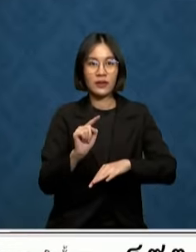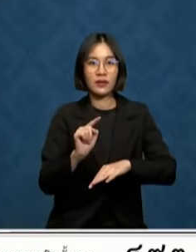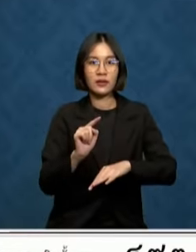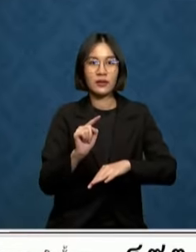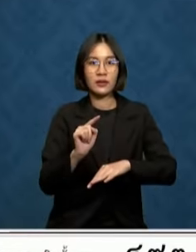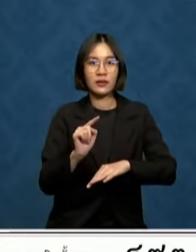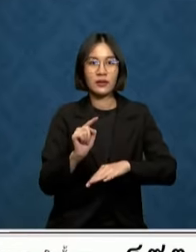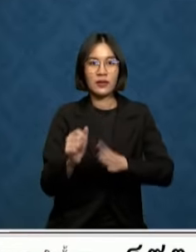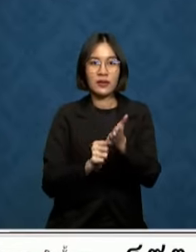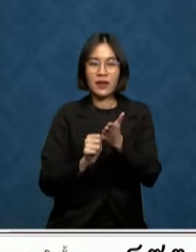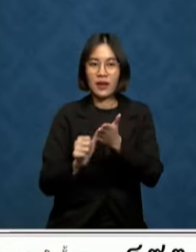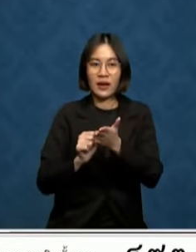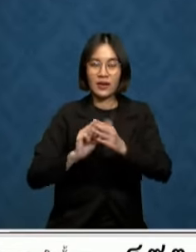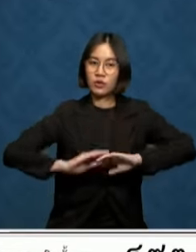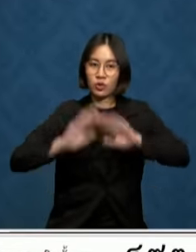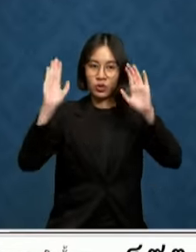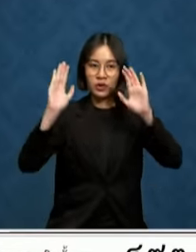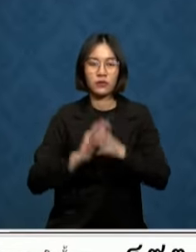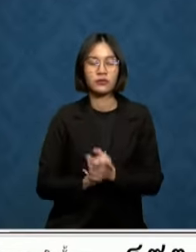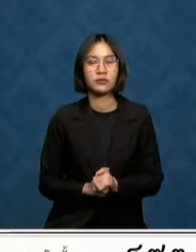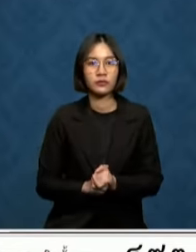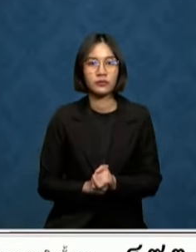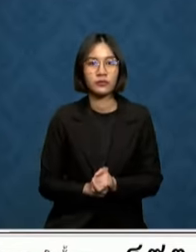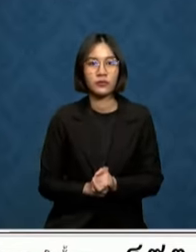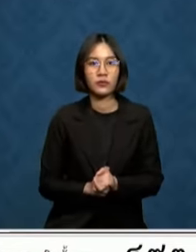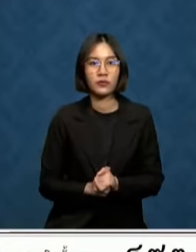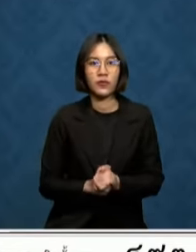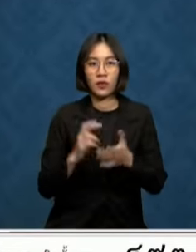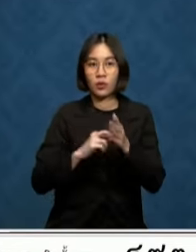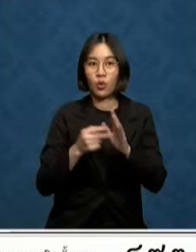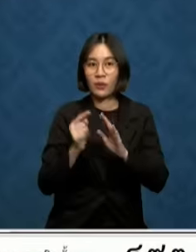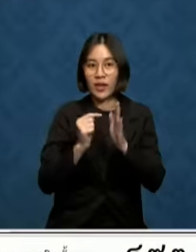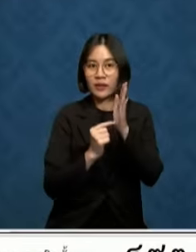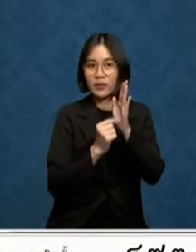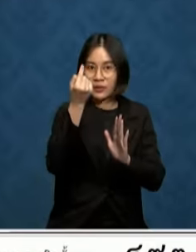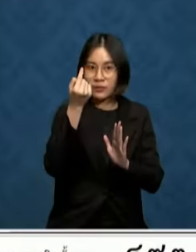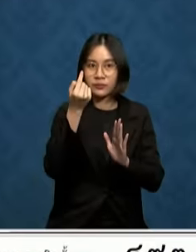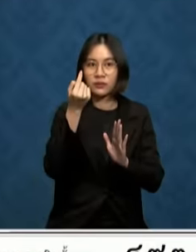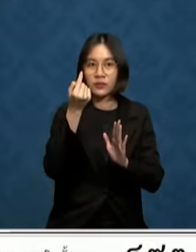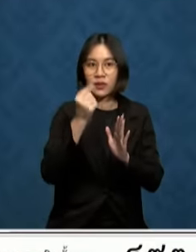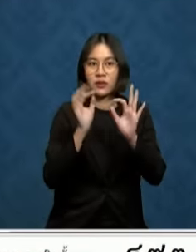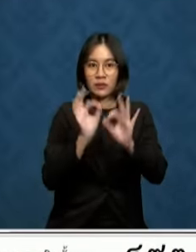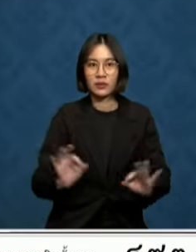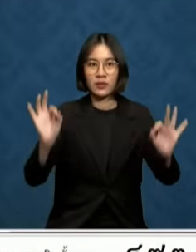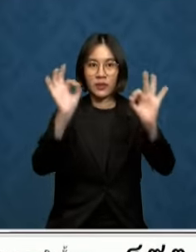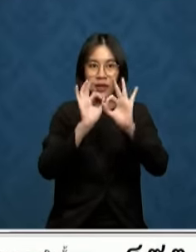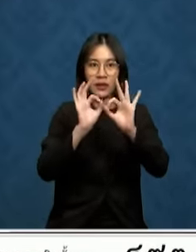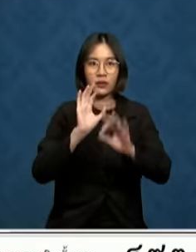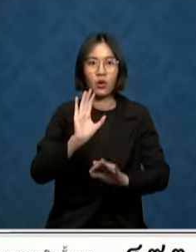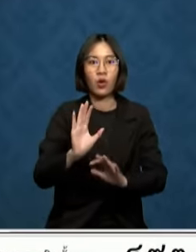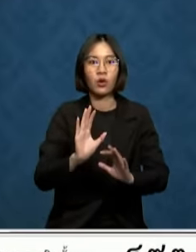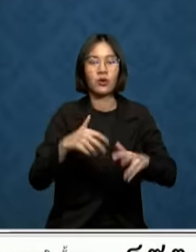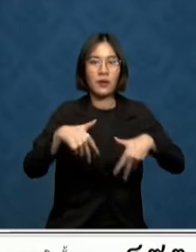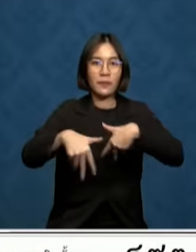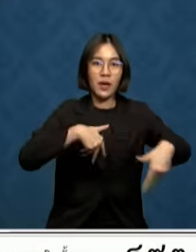ได้สะสางกันเสยทีอย่างน้อยนี่ก็จะเป็นเก้าแรกเก้าสำคัญของประ